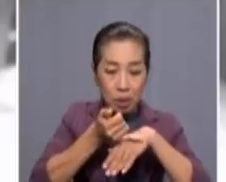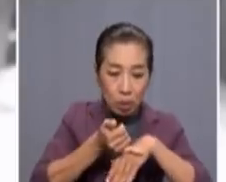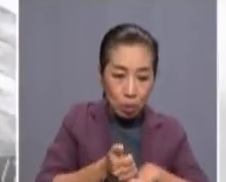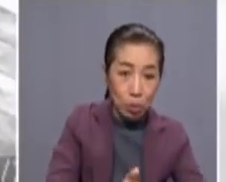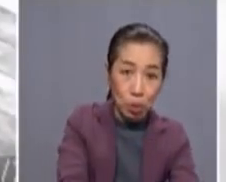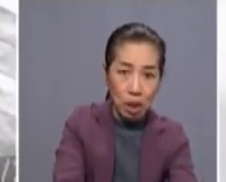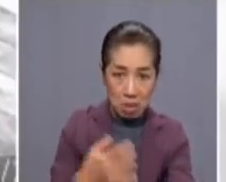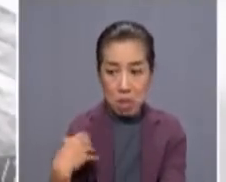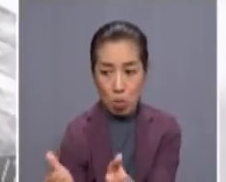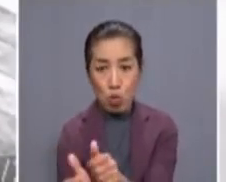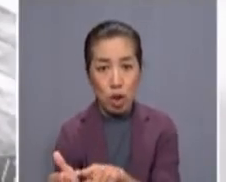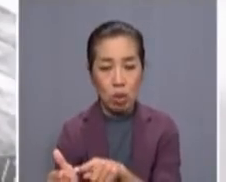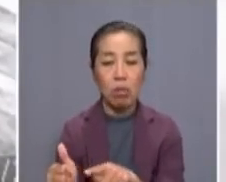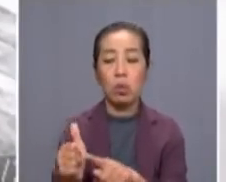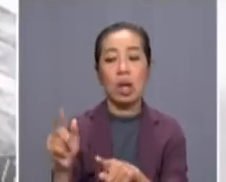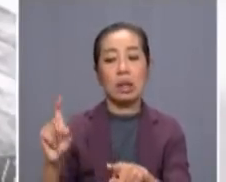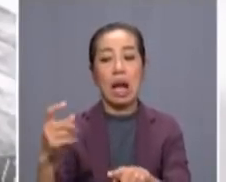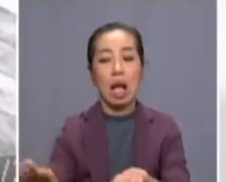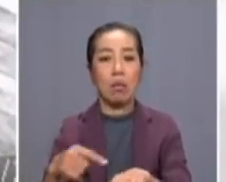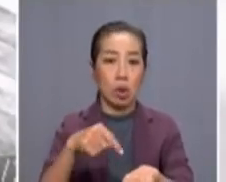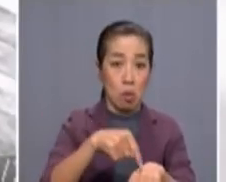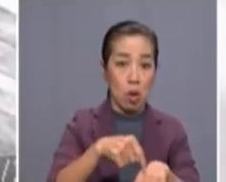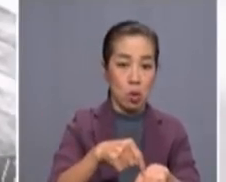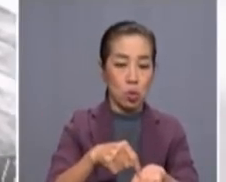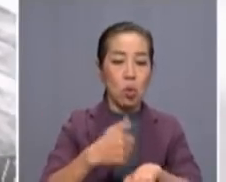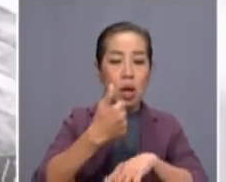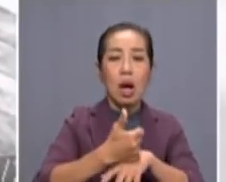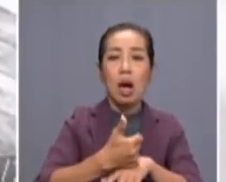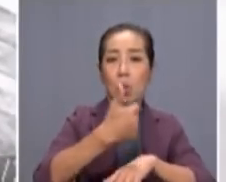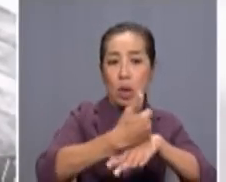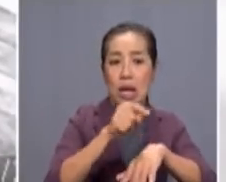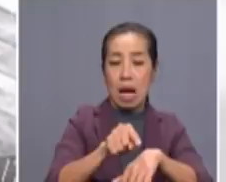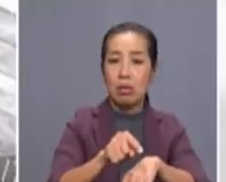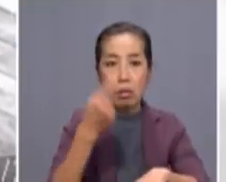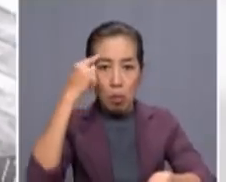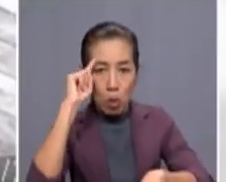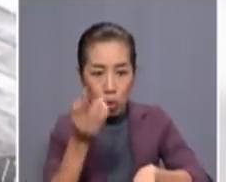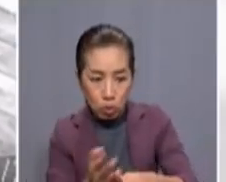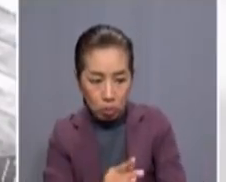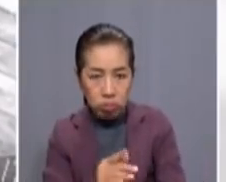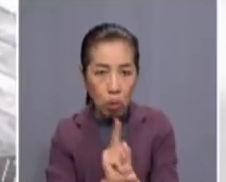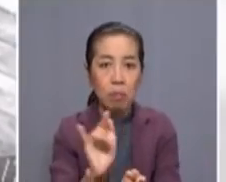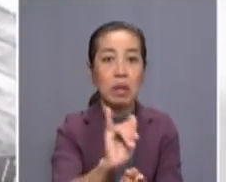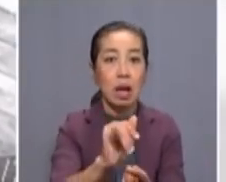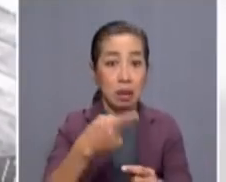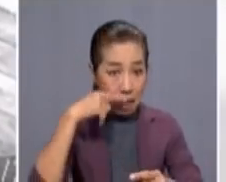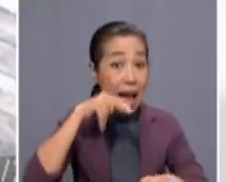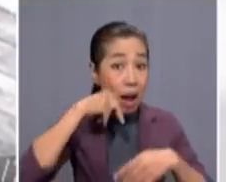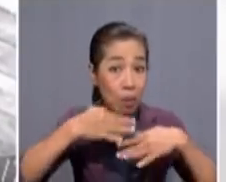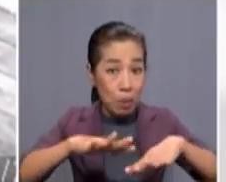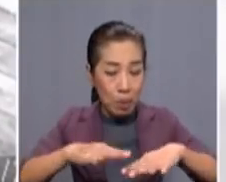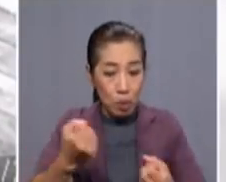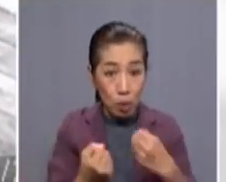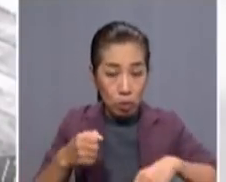ละค่ะชาวบ้านยังหากันไม่เจอเพียงแต่ว่าตอนนี้เนี่ยสามารถที่จะชักลากรถยนต์ขึ้นจากน้ำเอารถขึ้นมาจาก